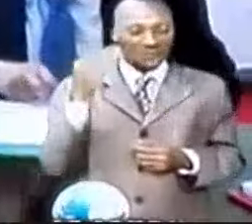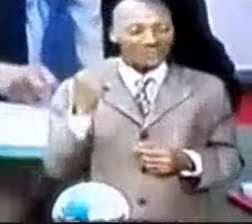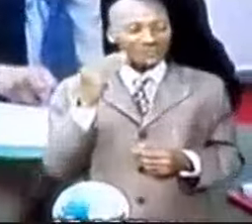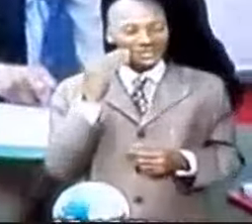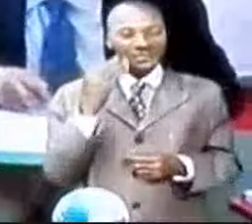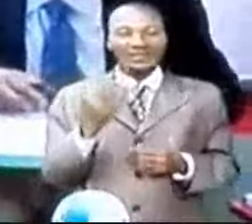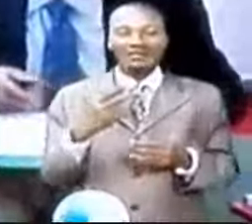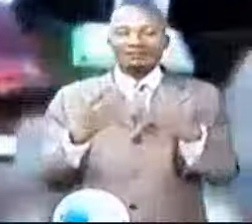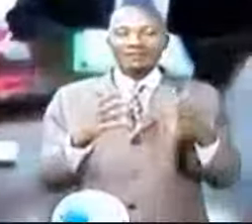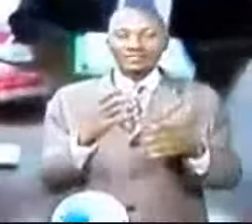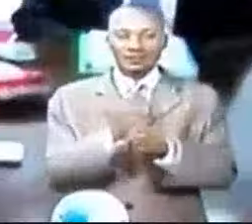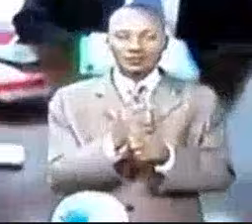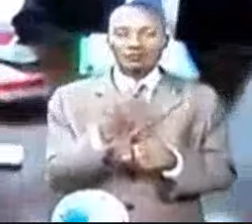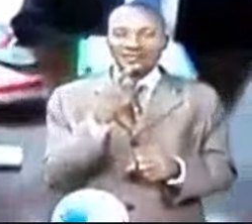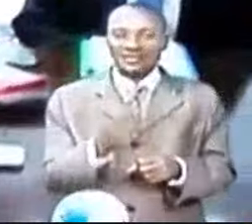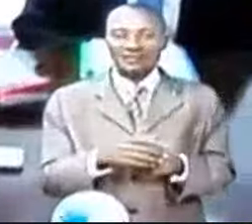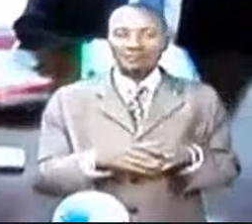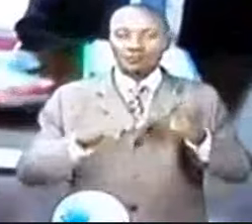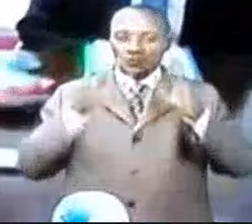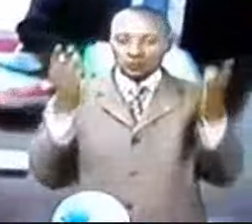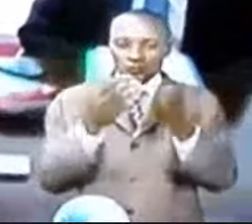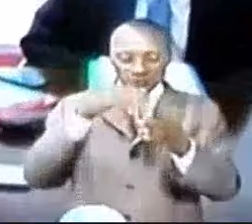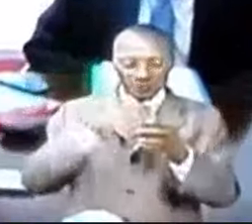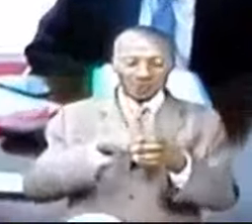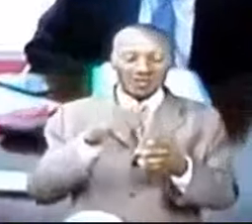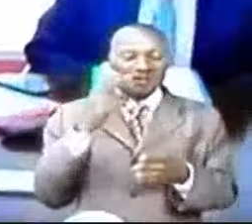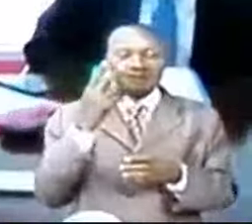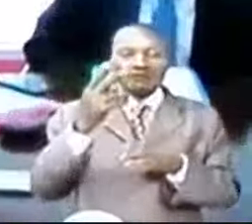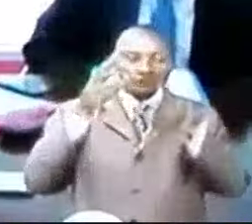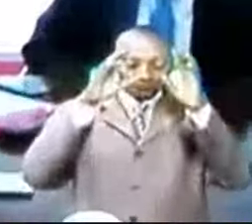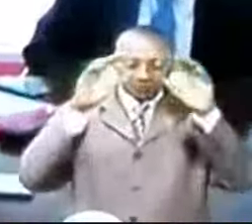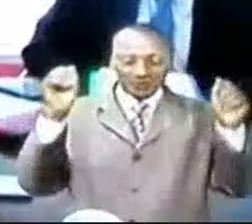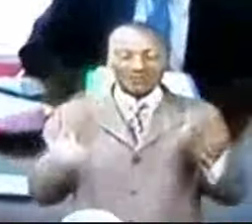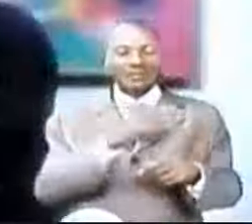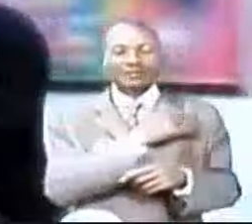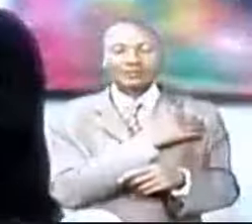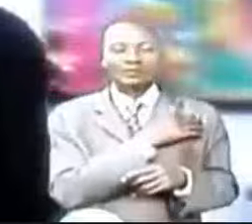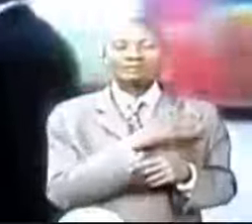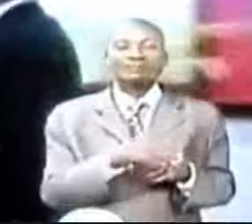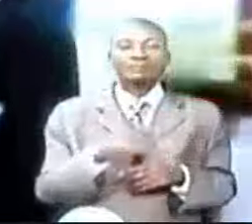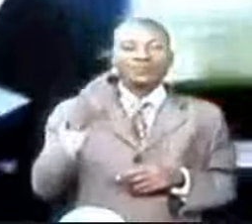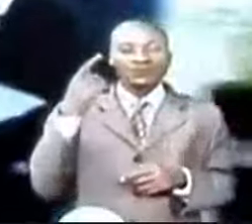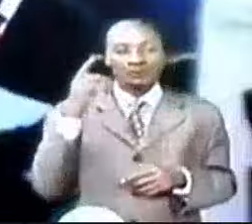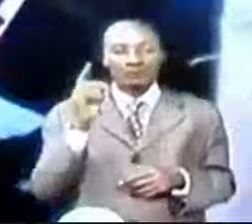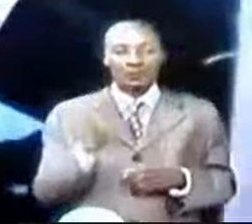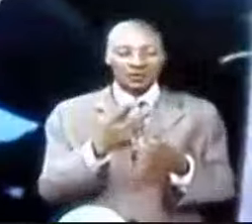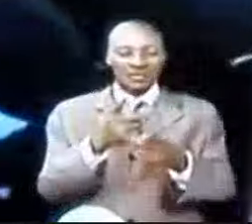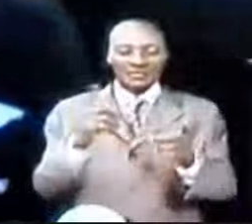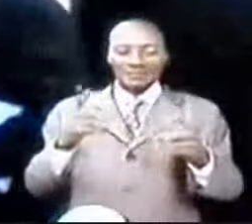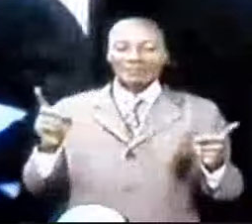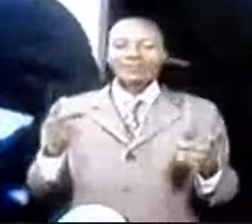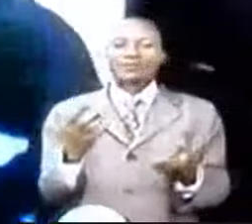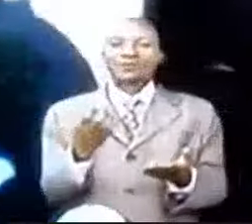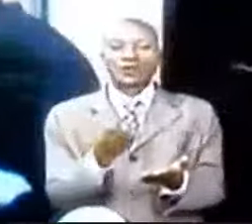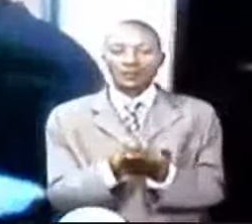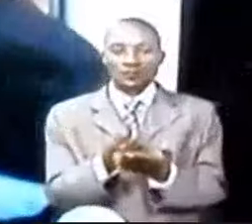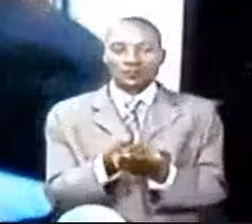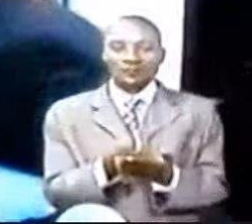déjà la vision, Monsieur l'Excellence, Monsieur le Président de la République, en ce qui concerne la diversification